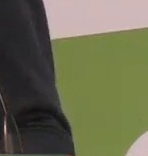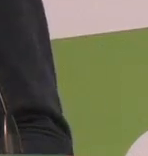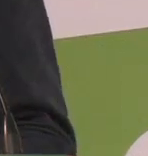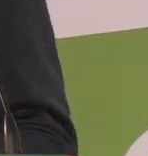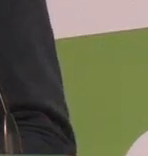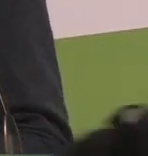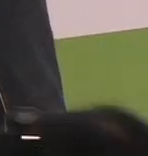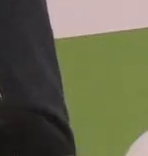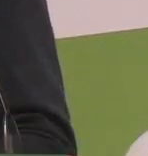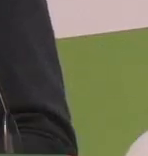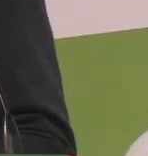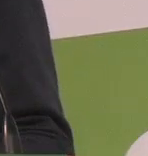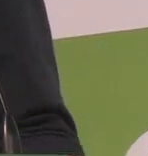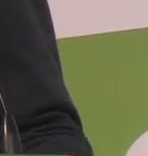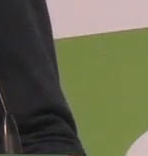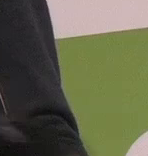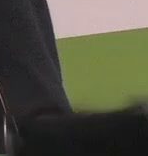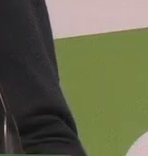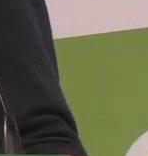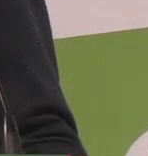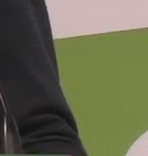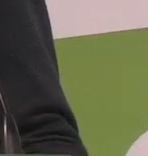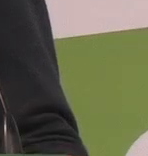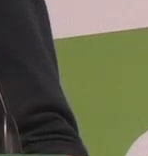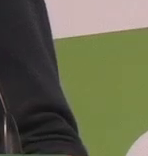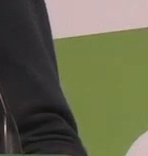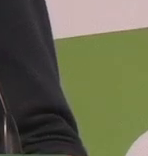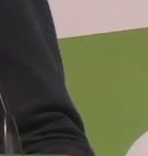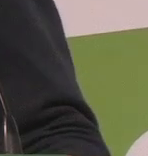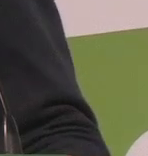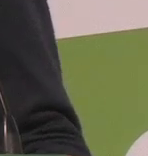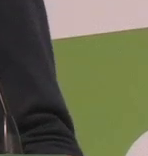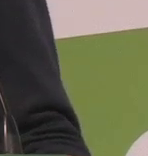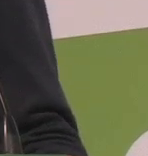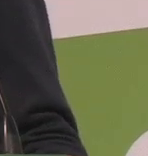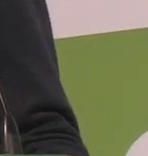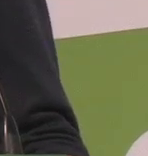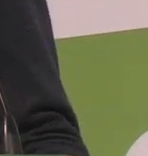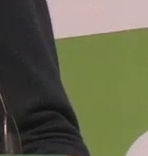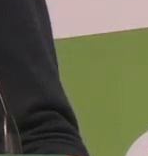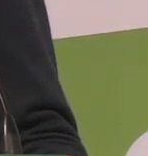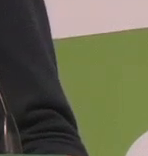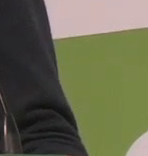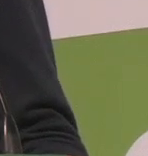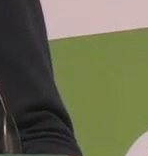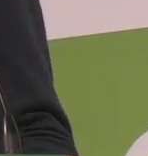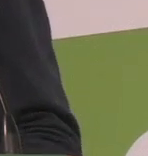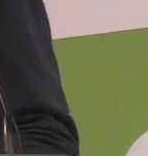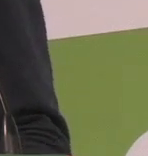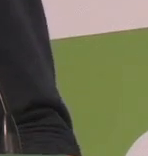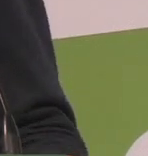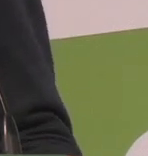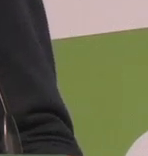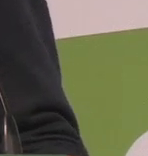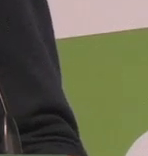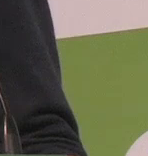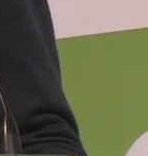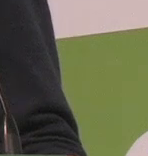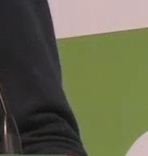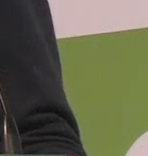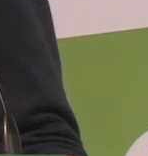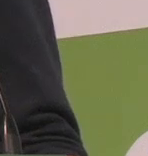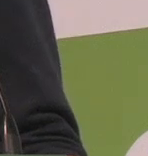Debatte sind, für die Europawahl ein Spitzenduo zu wählen, uns die Fragen anzuhören, die Kandidatin anzuschauen. Und heute